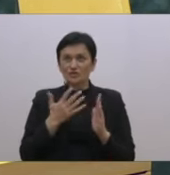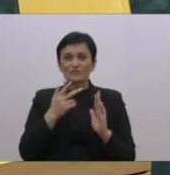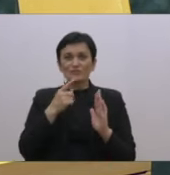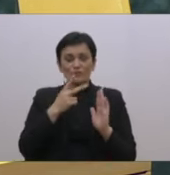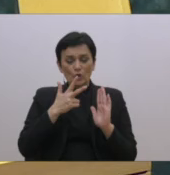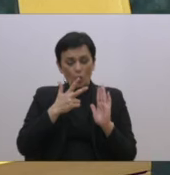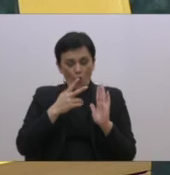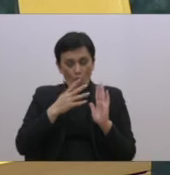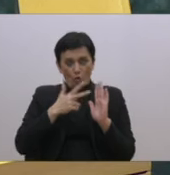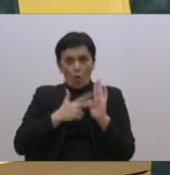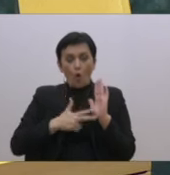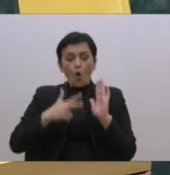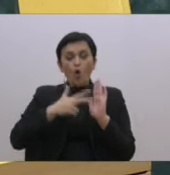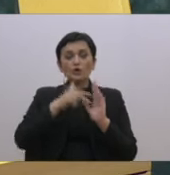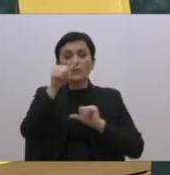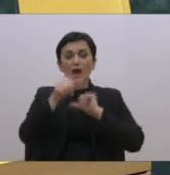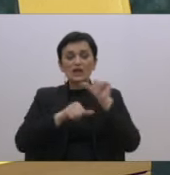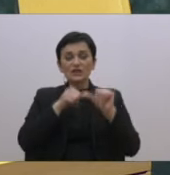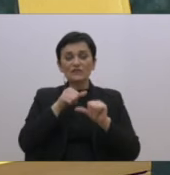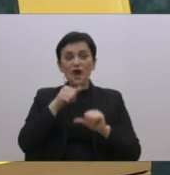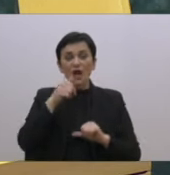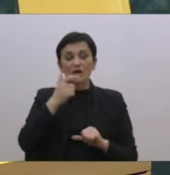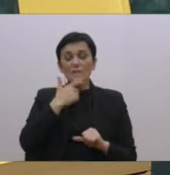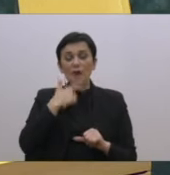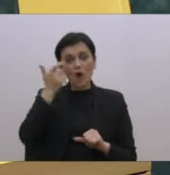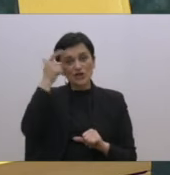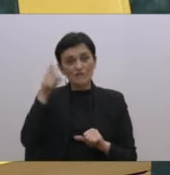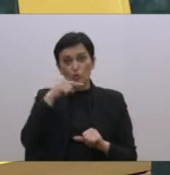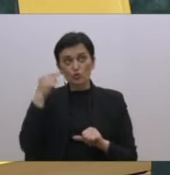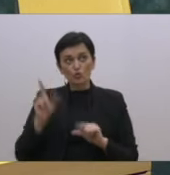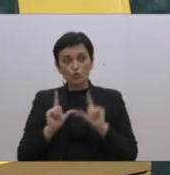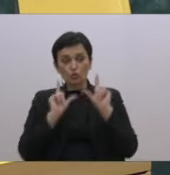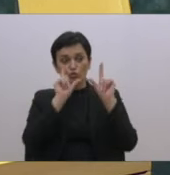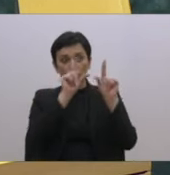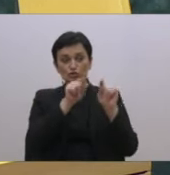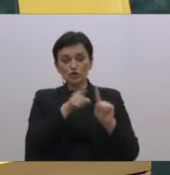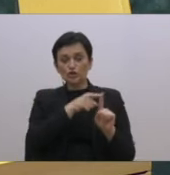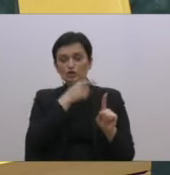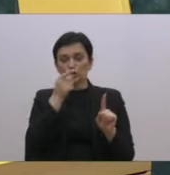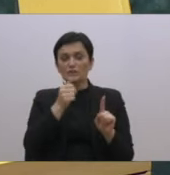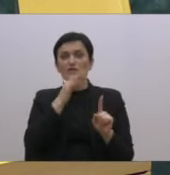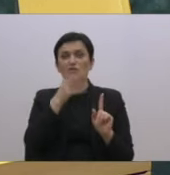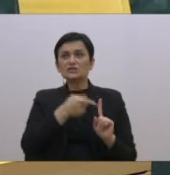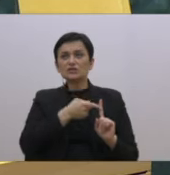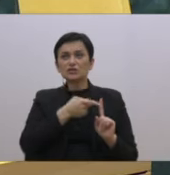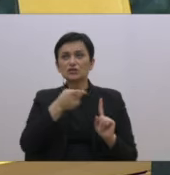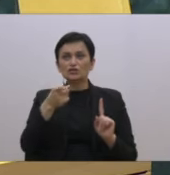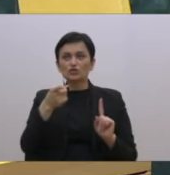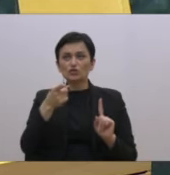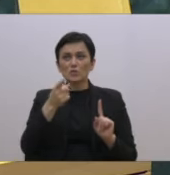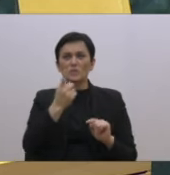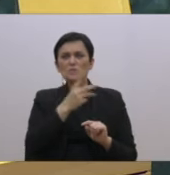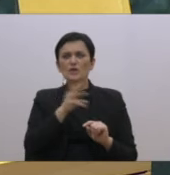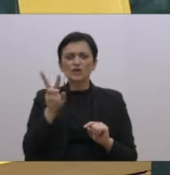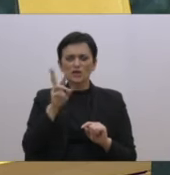წლიდან ბატონი ბიძინა ივანიშვილი წავიდა რუსეთში, შემდეგ ეს რამოდენიმე წლის შემდეგ იქ მთელი